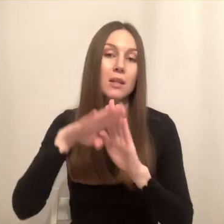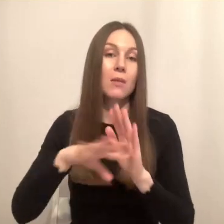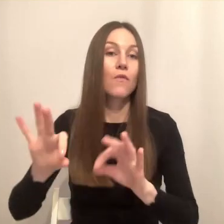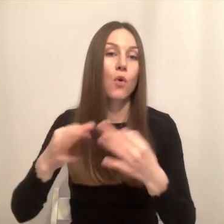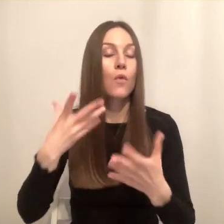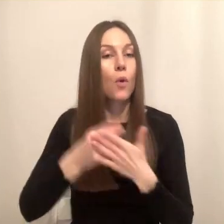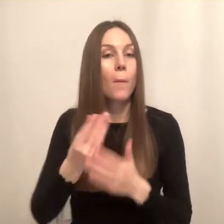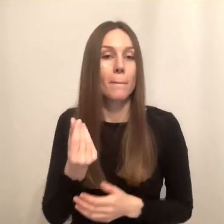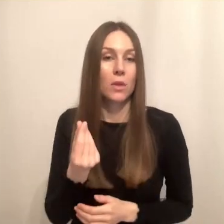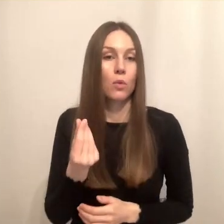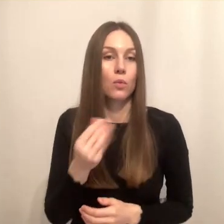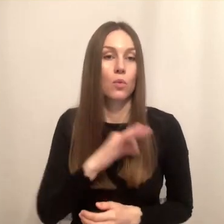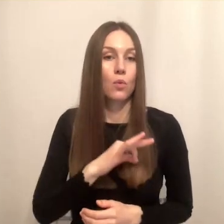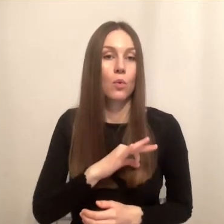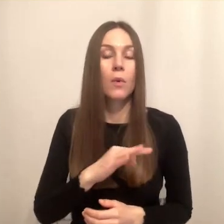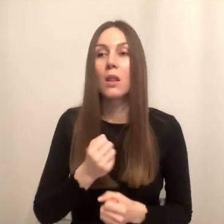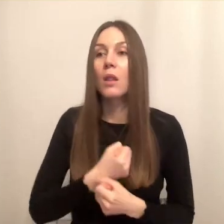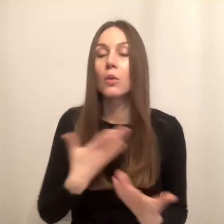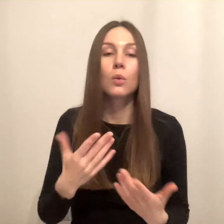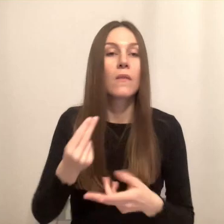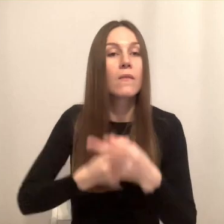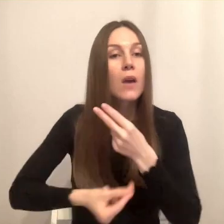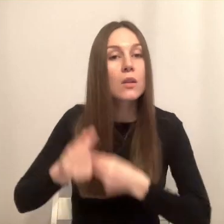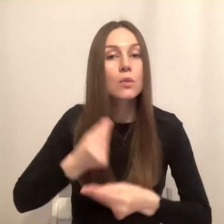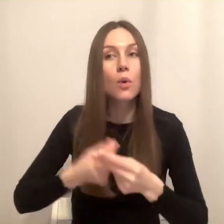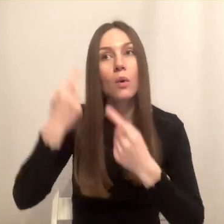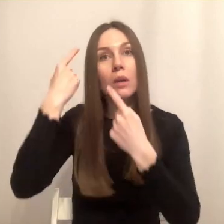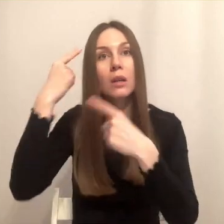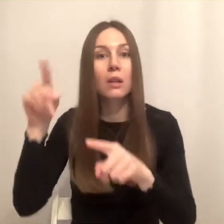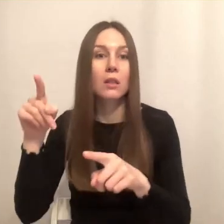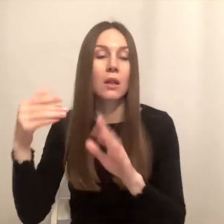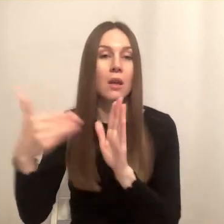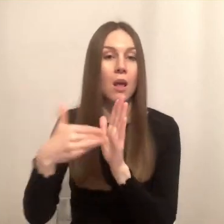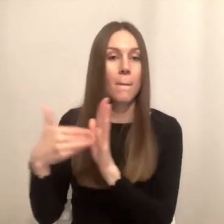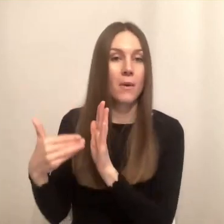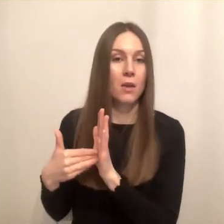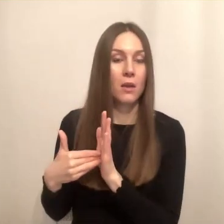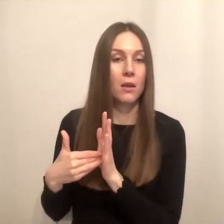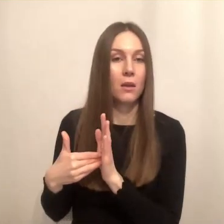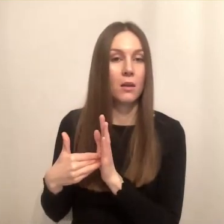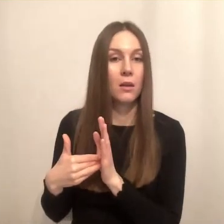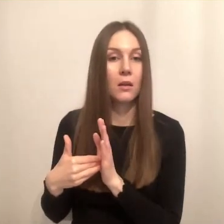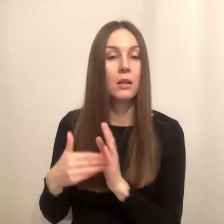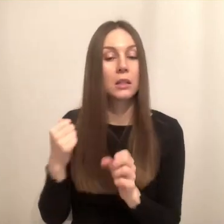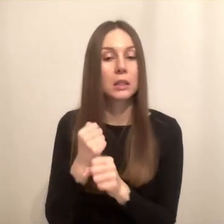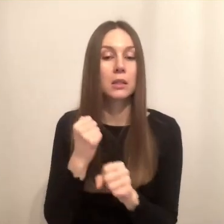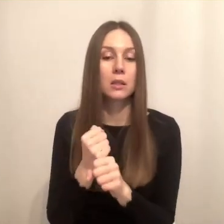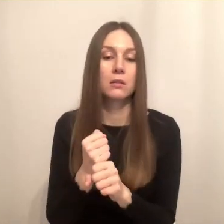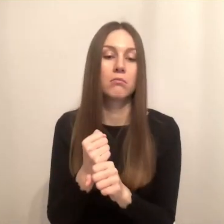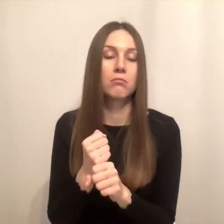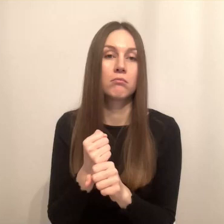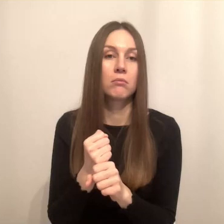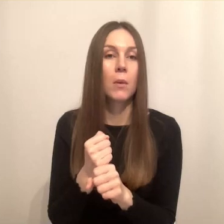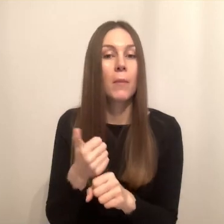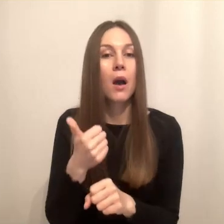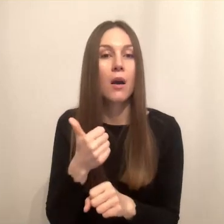nei vienos, nei verslo, nei kitokios struktūros rėmėjo ir tai darom sąmoningai, kad